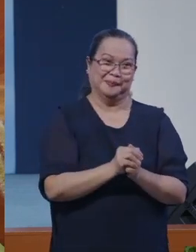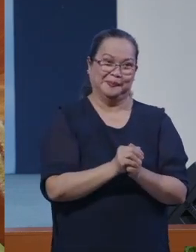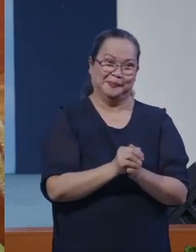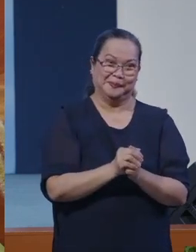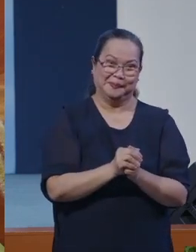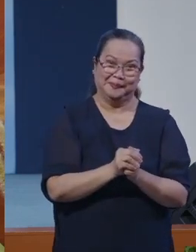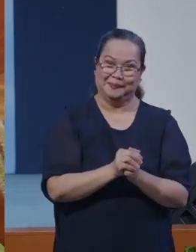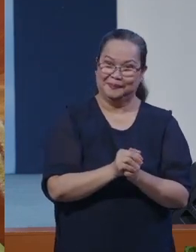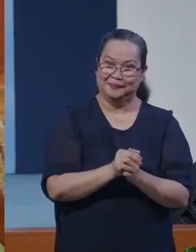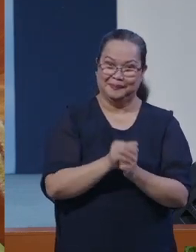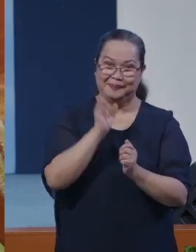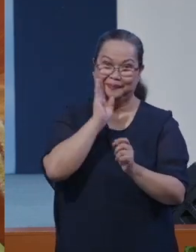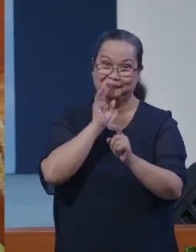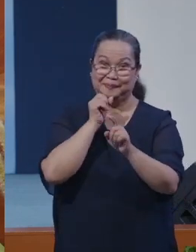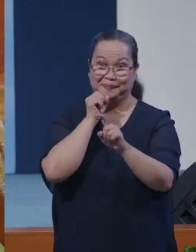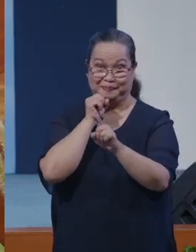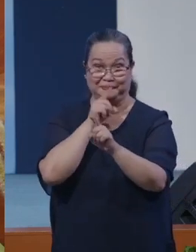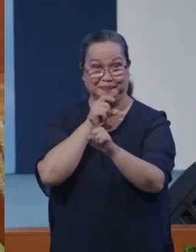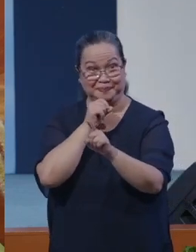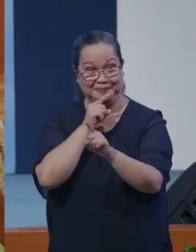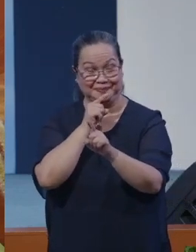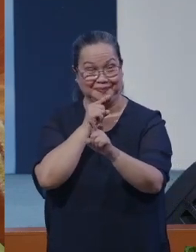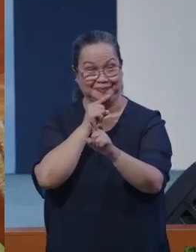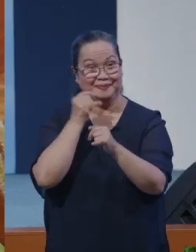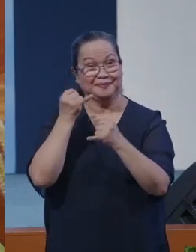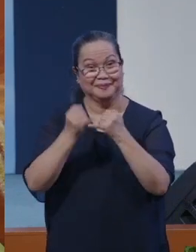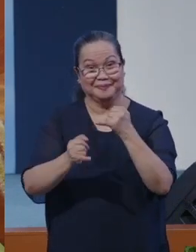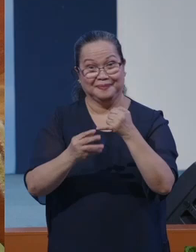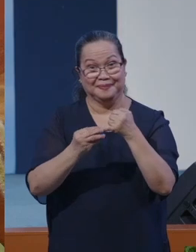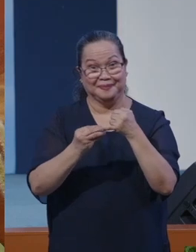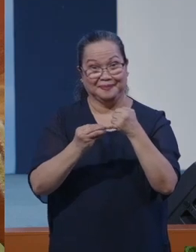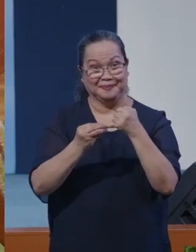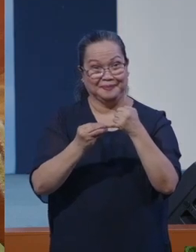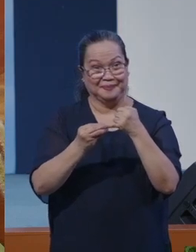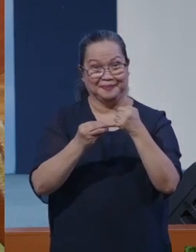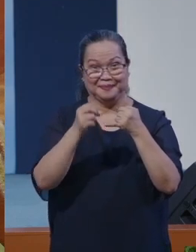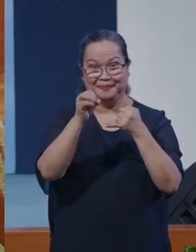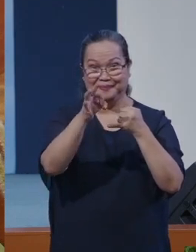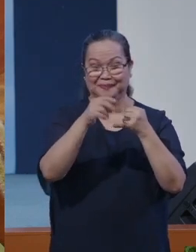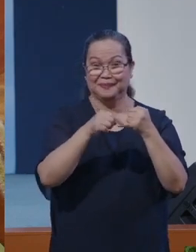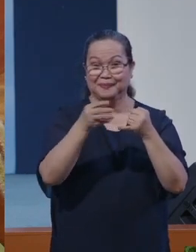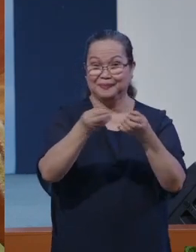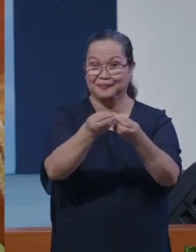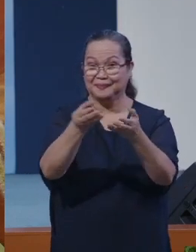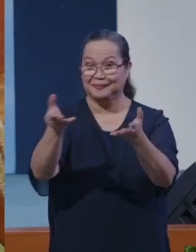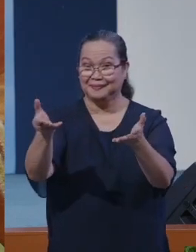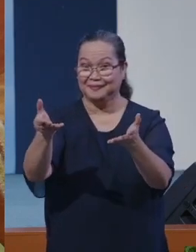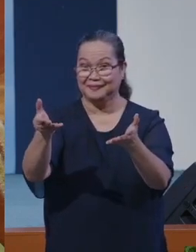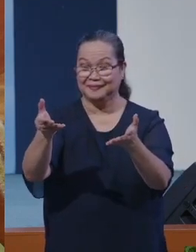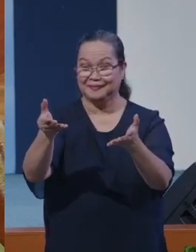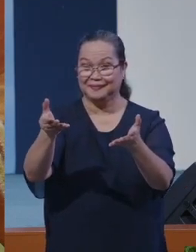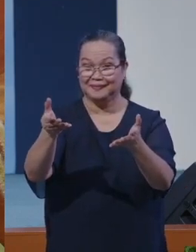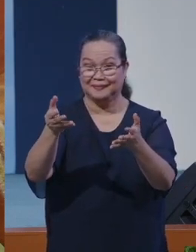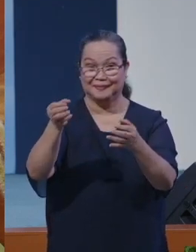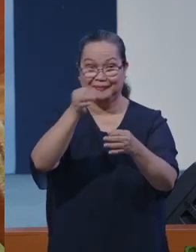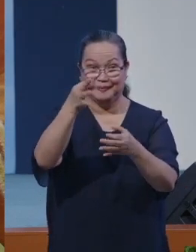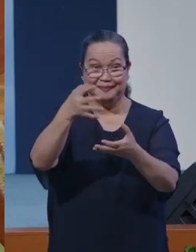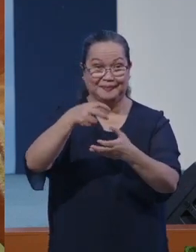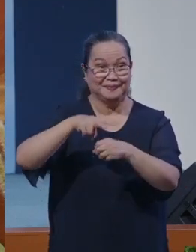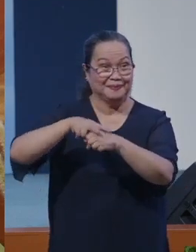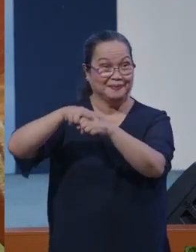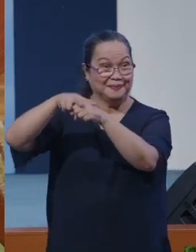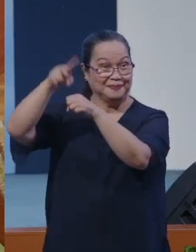Mga kapatid, ang huli sa lahat, kapag inyo nang naipamigay, na inyo nang naipon sa